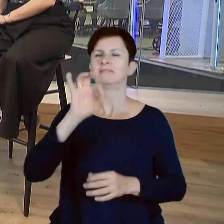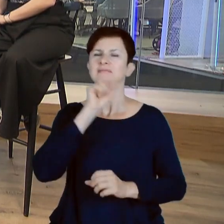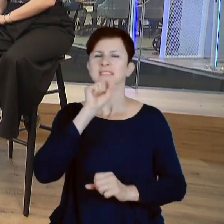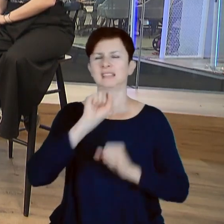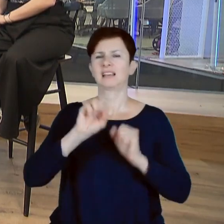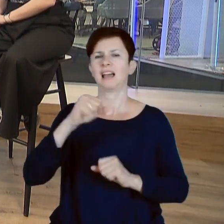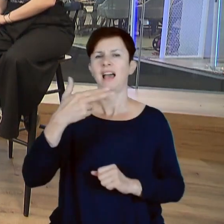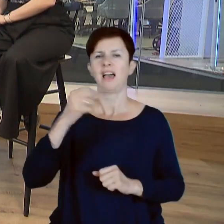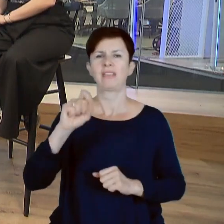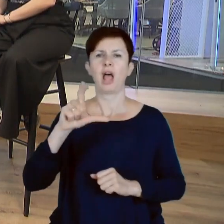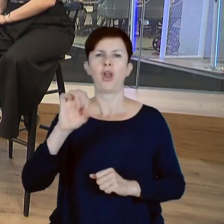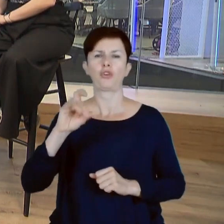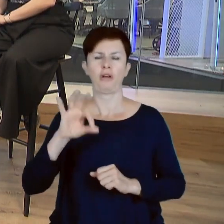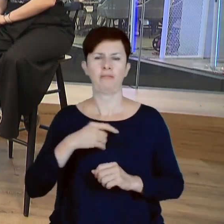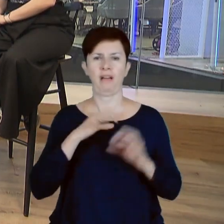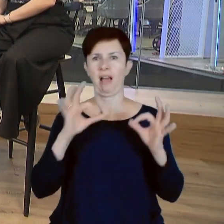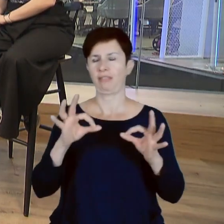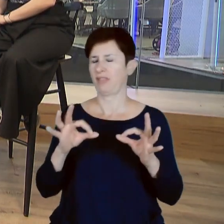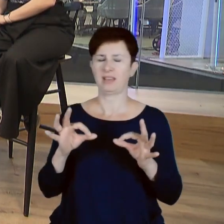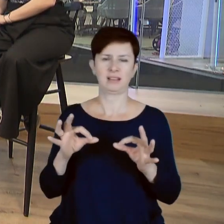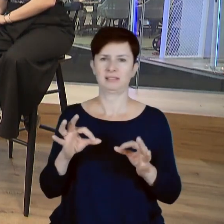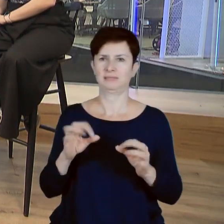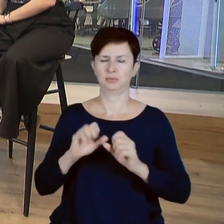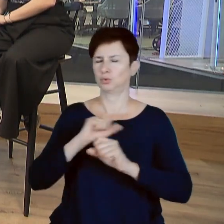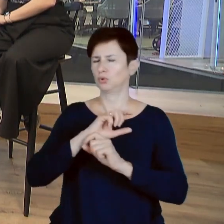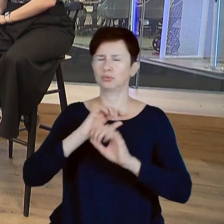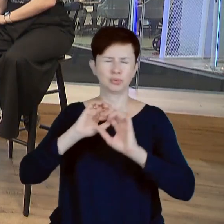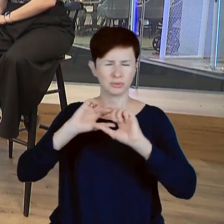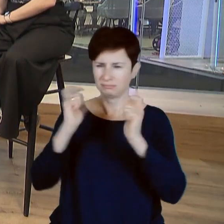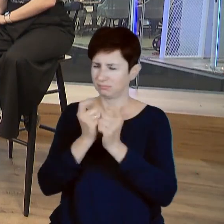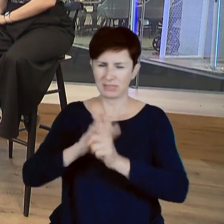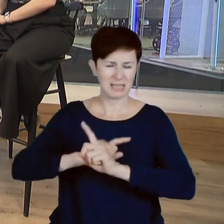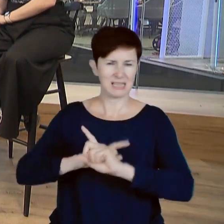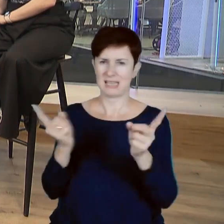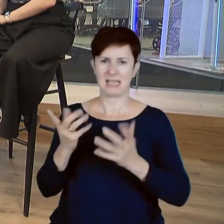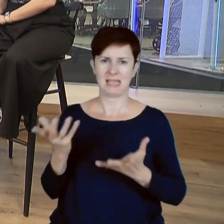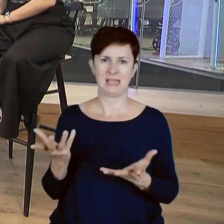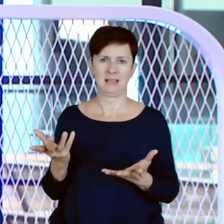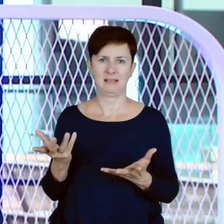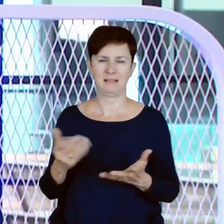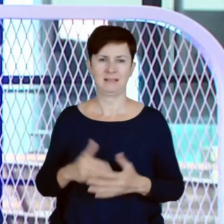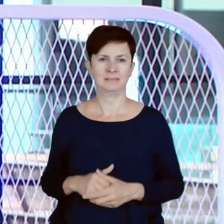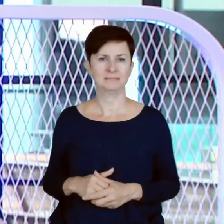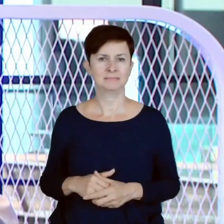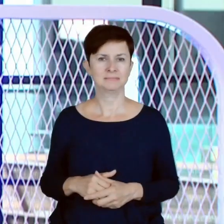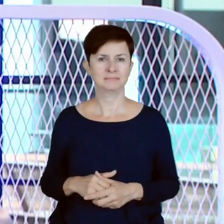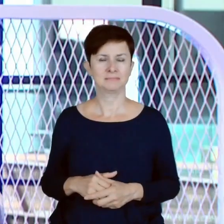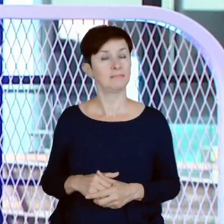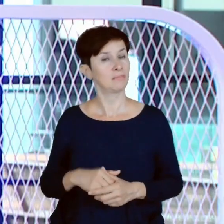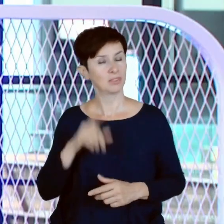jakimś zupełnie innym miejscu, lata świetlne od tamtej rzeczywistości. Kto jeszcze jest na zdjęciach? Ale zobacz, bardzo trudno i tu